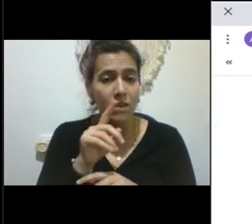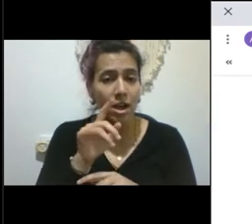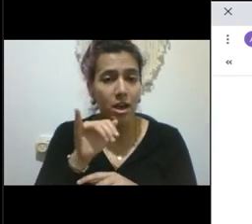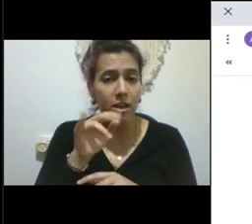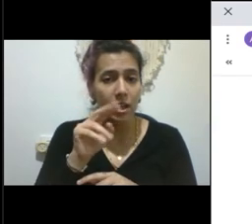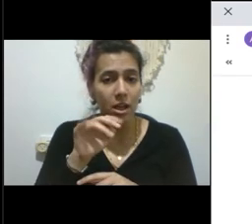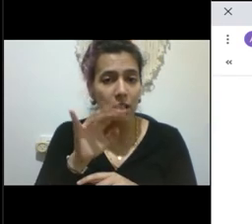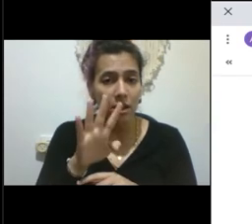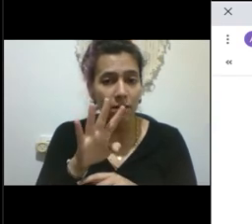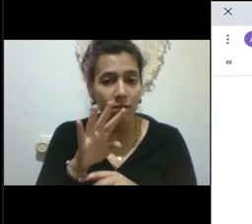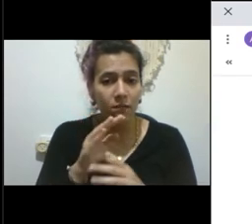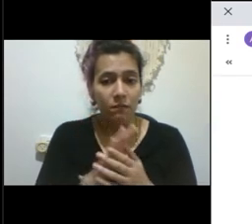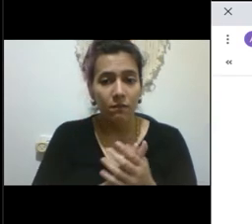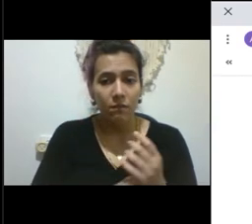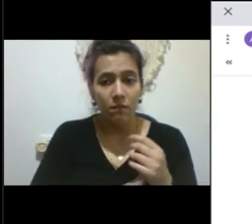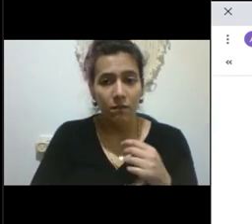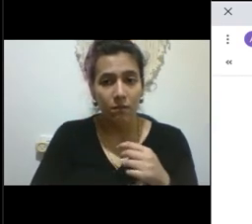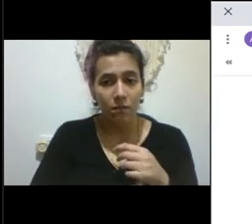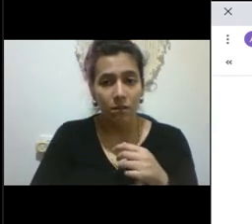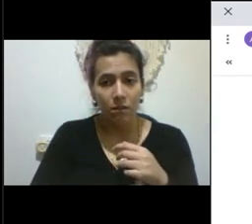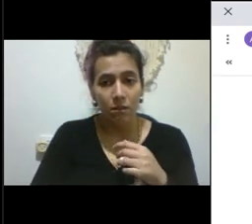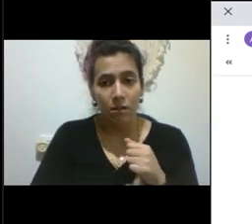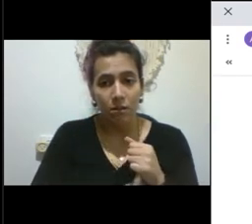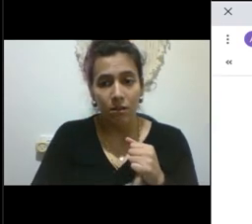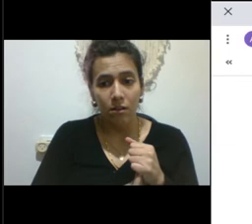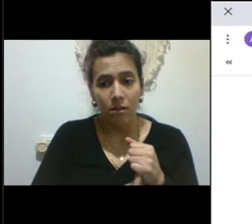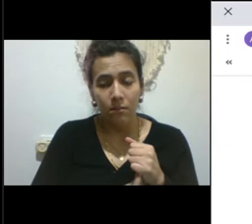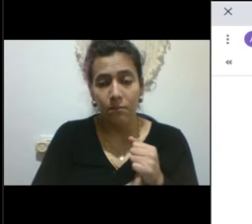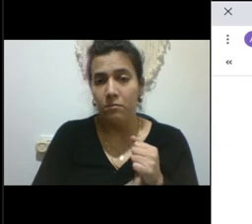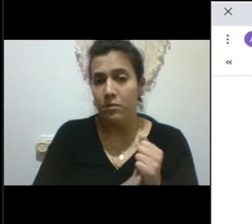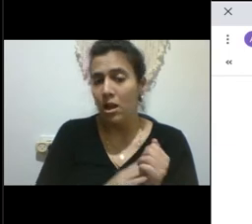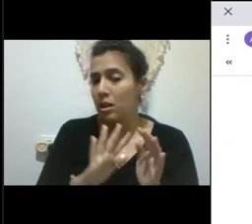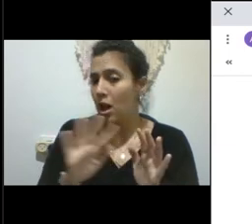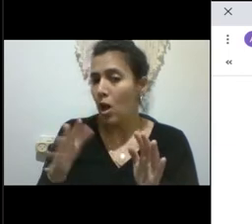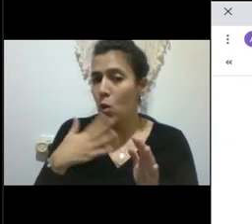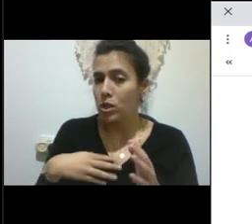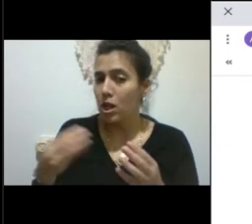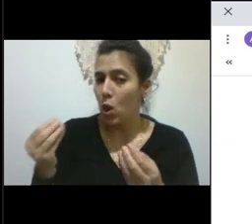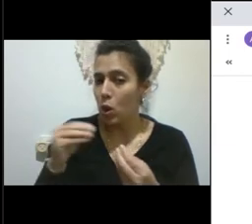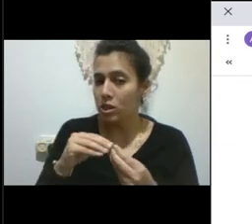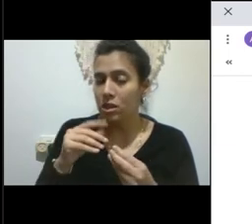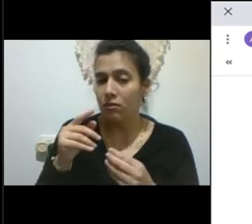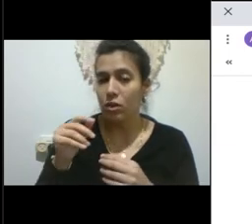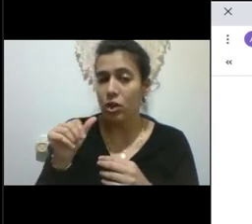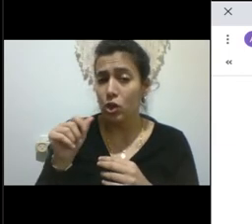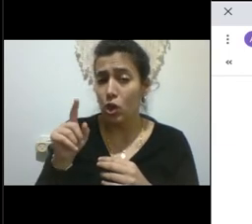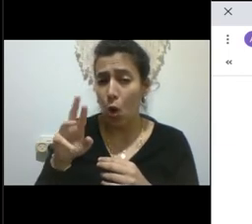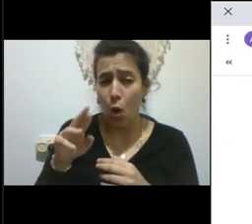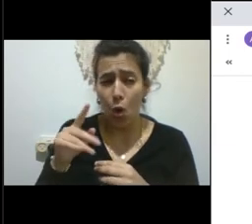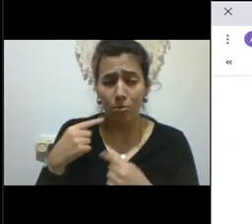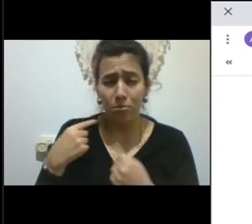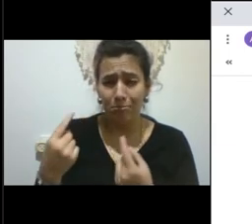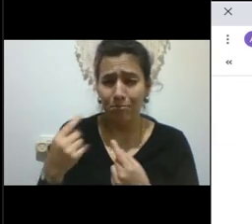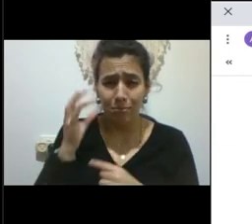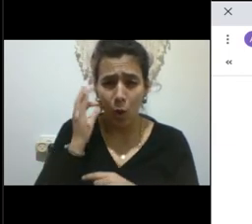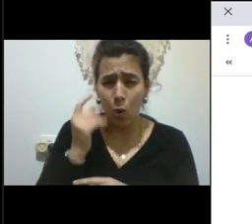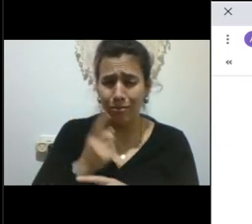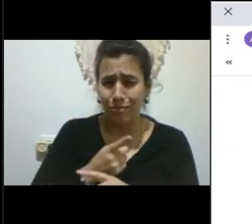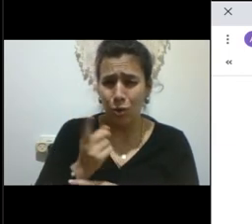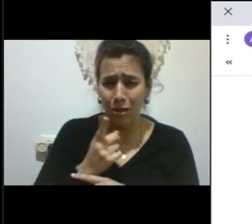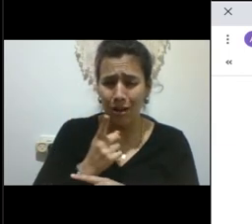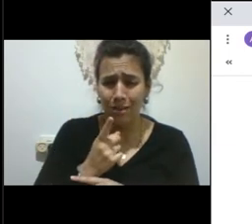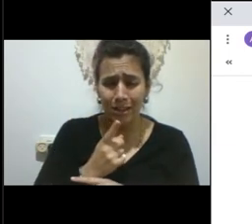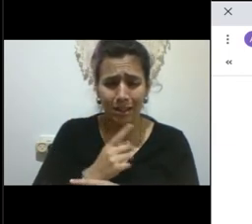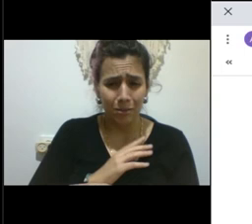הקורס הרשמי, הוא מכיר את כל התחומים. רציתי רק להוסיף שאור תותחית בקטע אחר, אז זה ממש אתה בקטע.